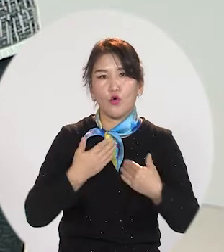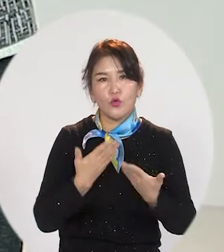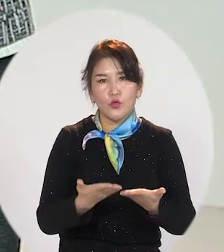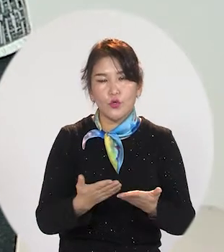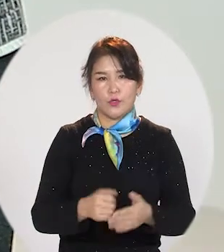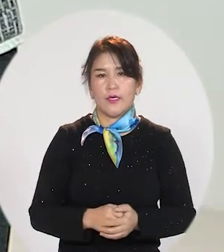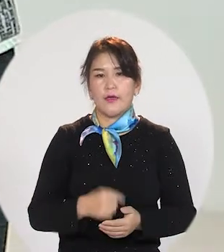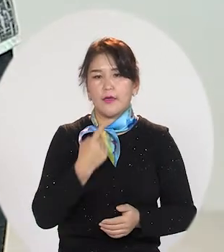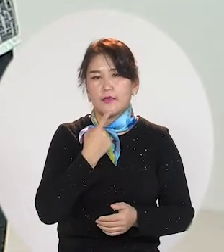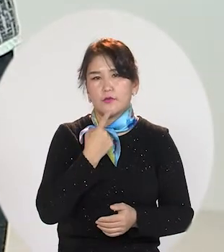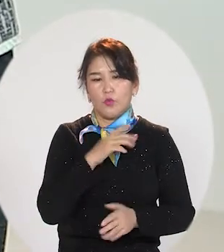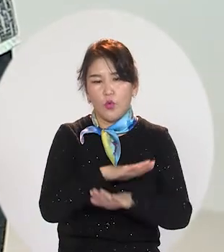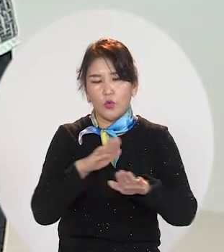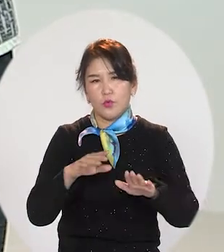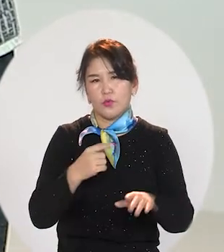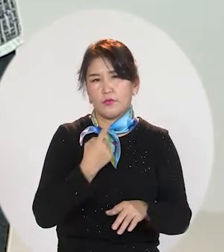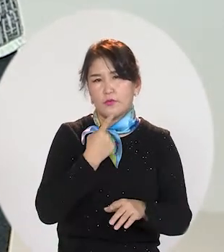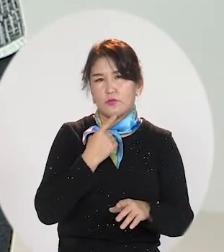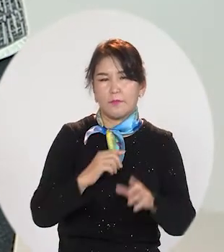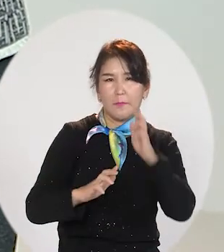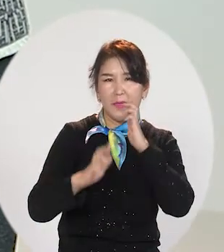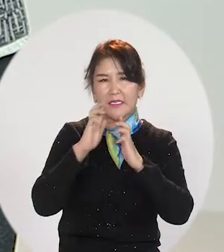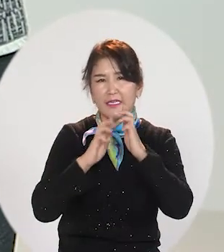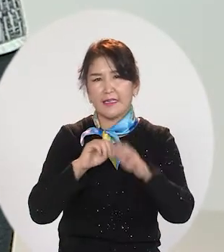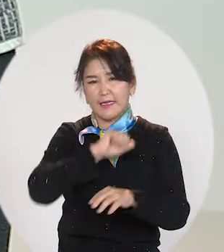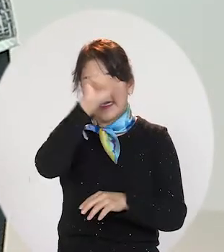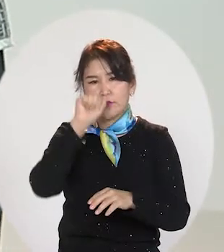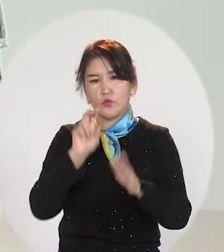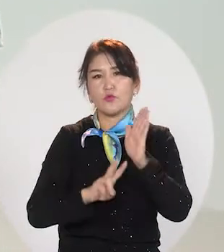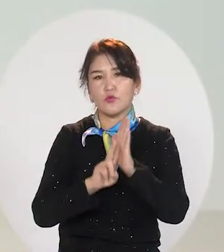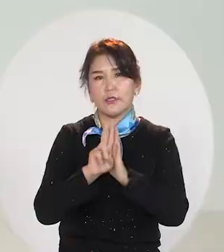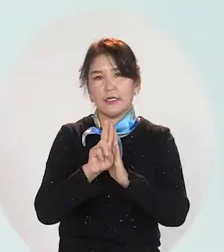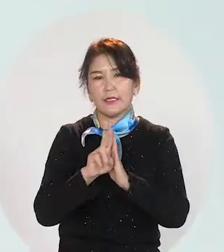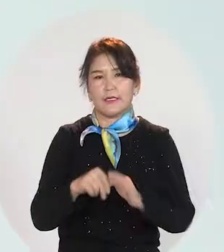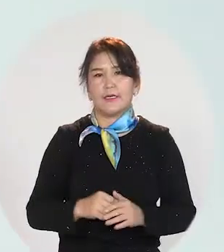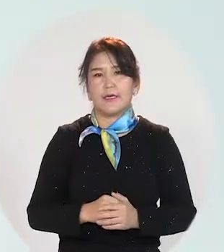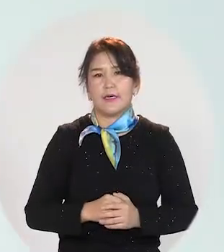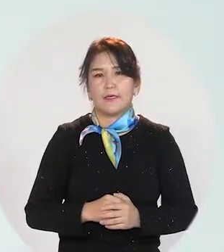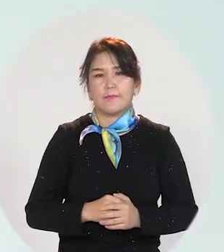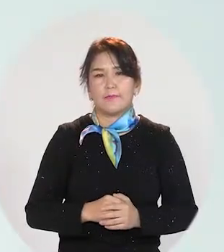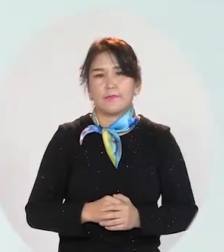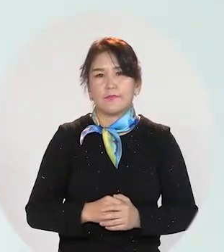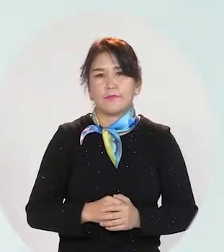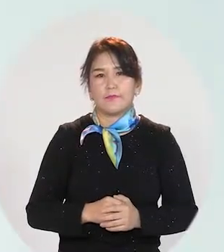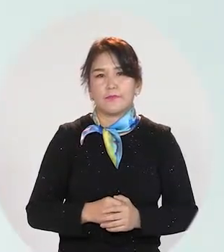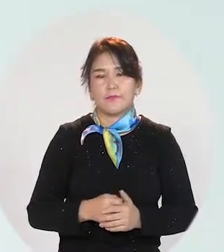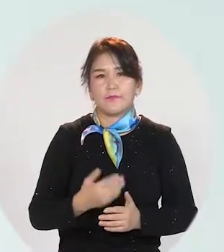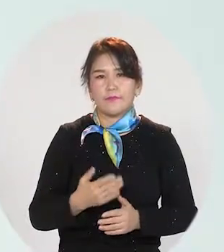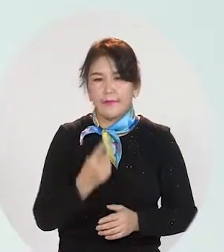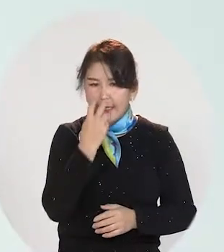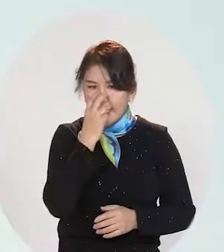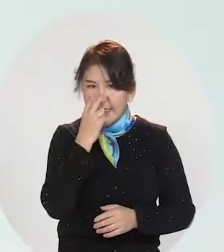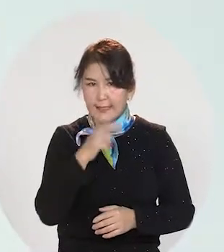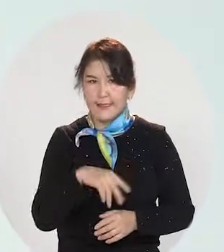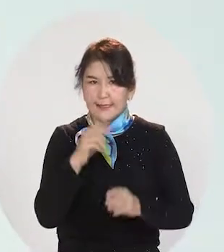ач зан гаргахад уур бухимдлаа хяндаг, хүчирхийлэлтэй зан авирах авир гаргаж байх уу, гаргахад нь бас ингээ